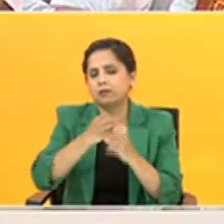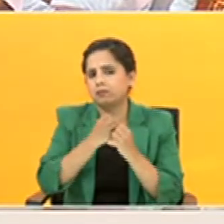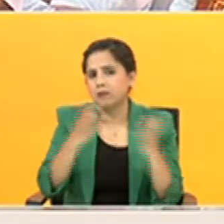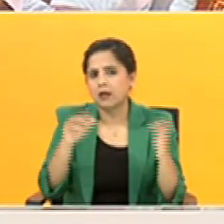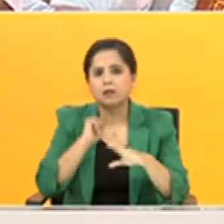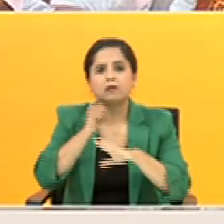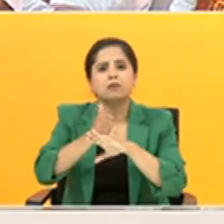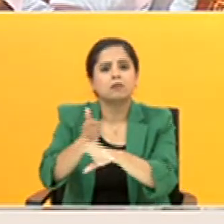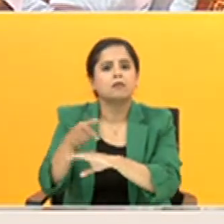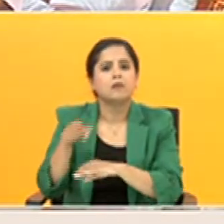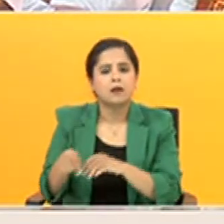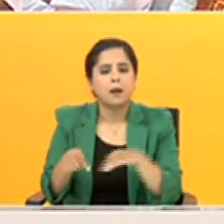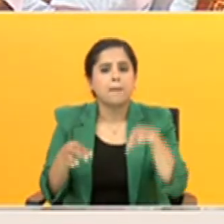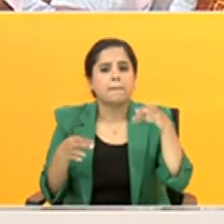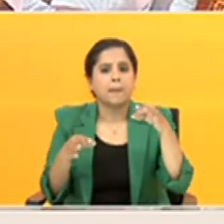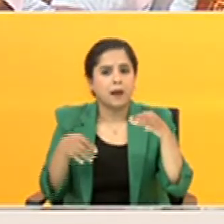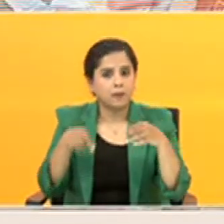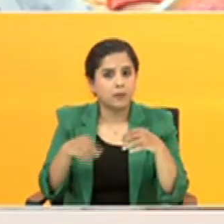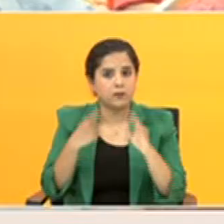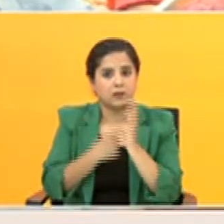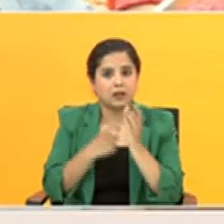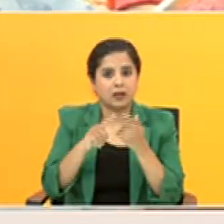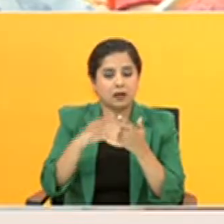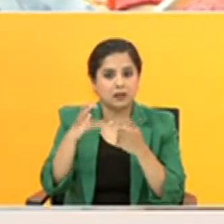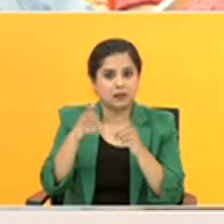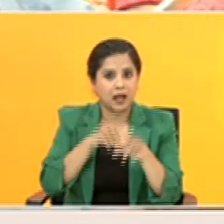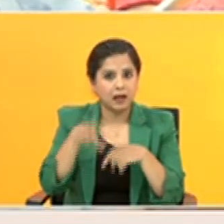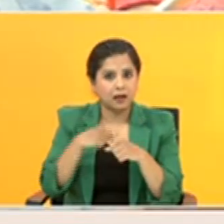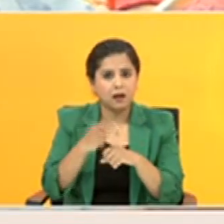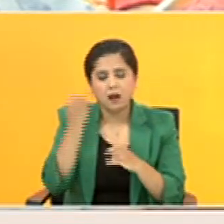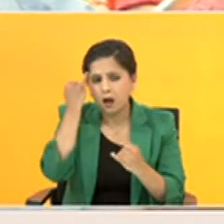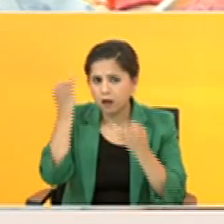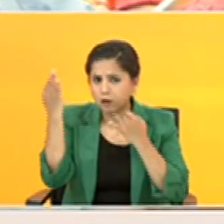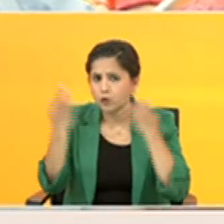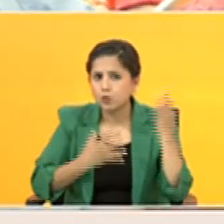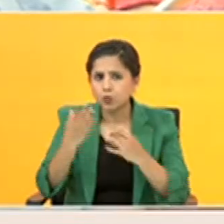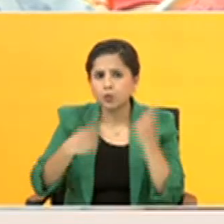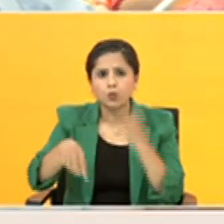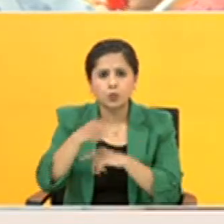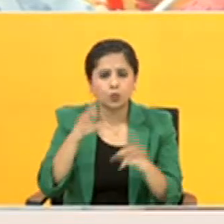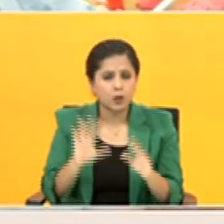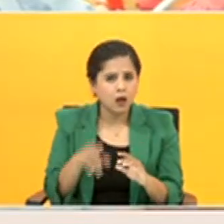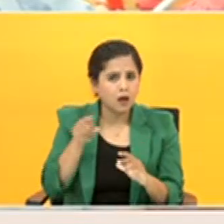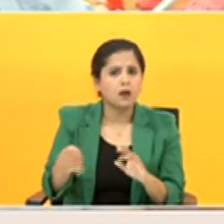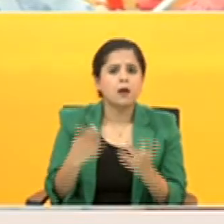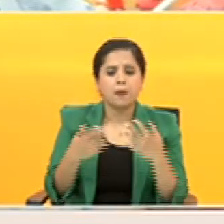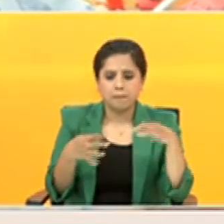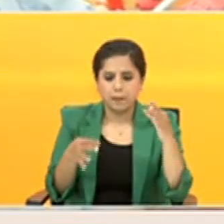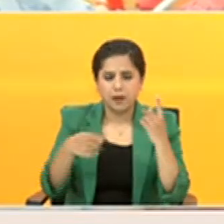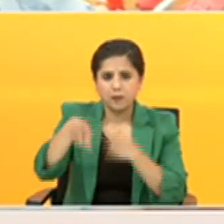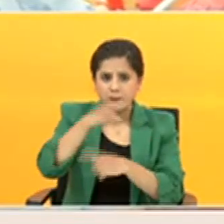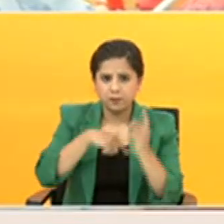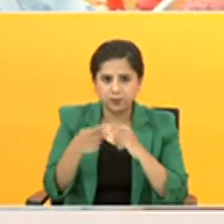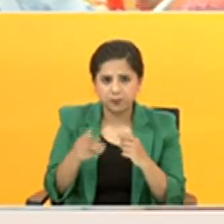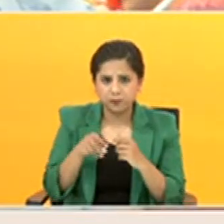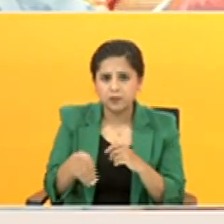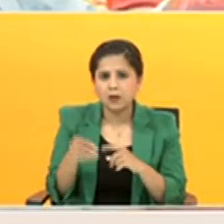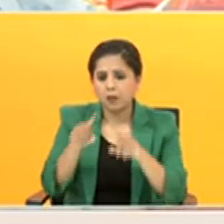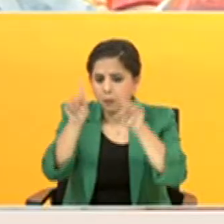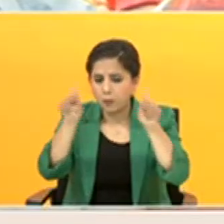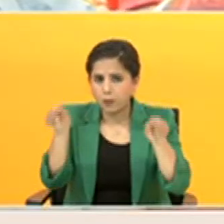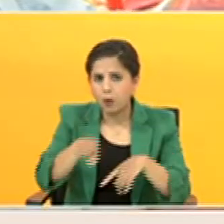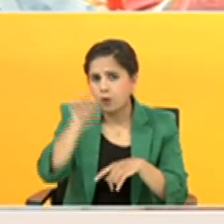स्टार्टअप पेपर रिसाइकलिंग के इनोवेटिव तरीके अपना रहे हैं। कोई रिसाइकल पेपर से पैकेजिंग बोर्ड बना रहा